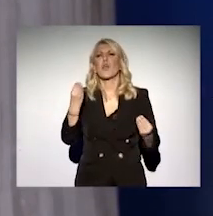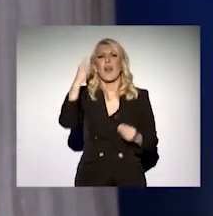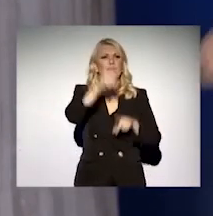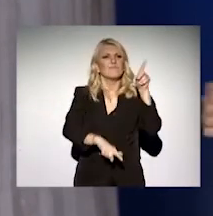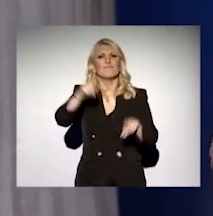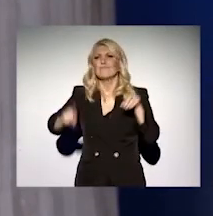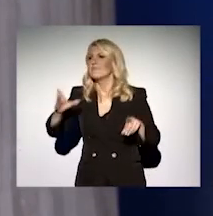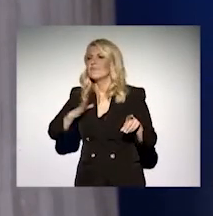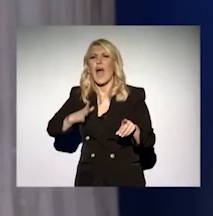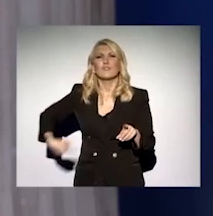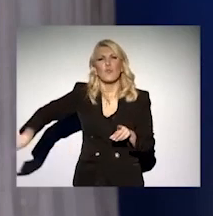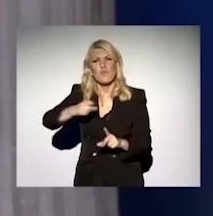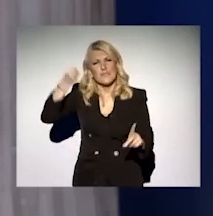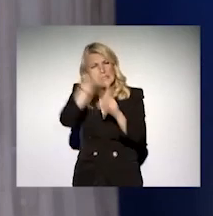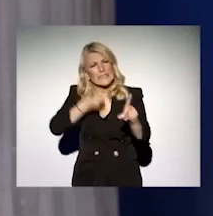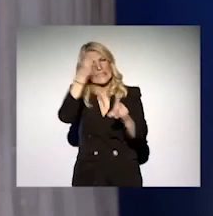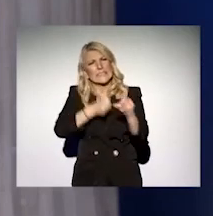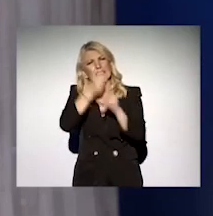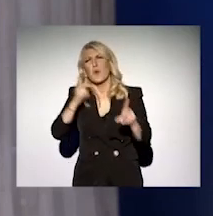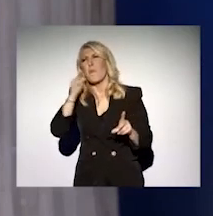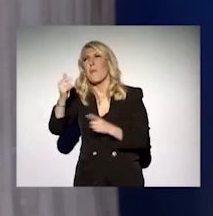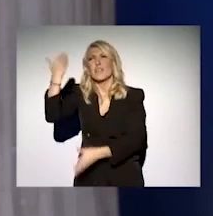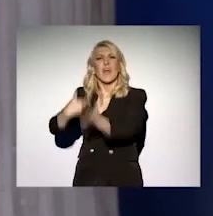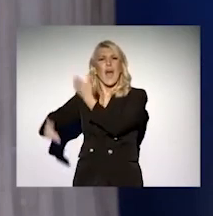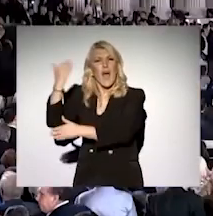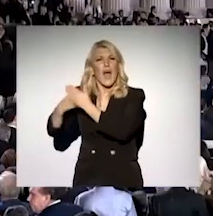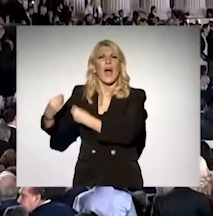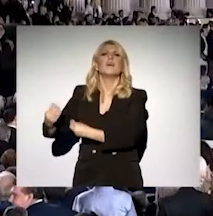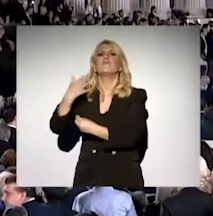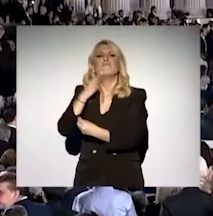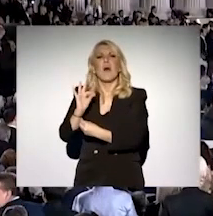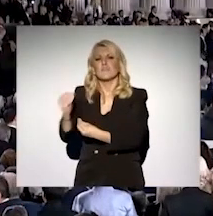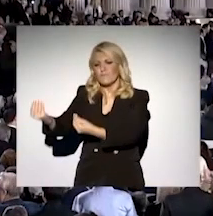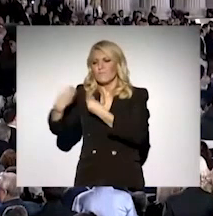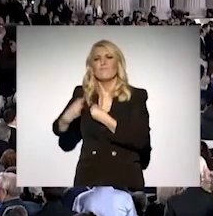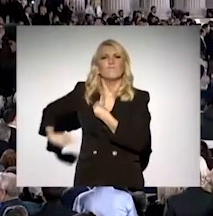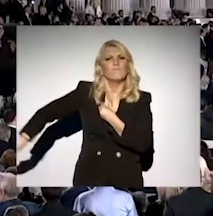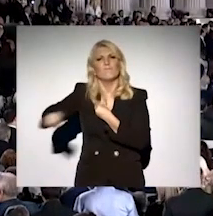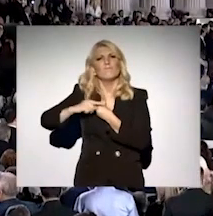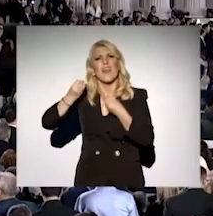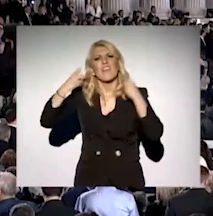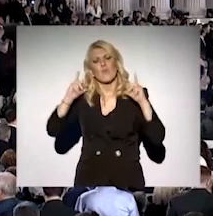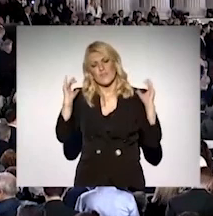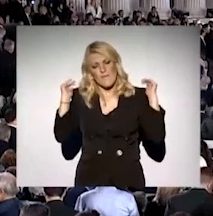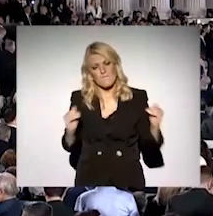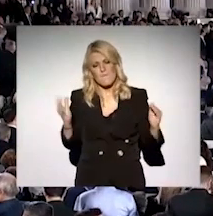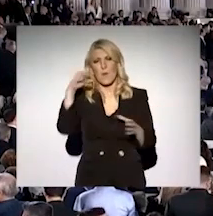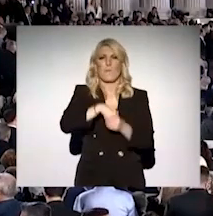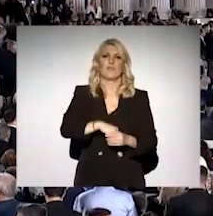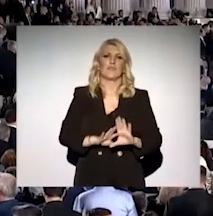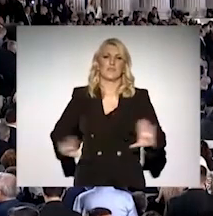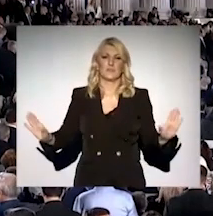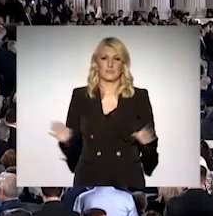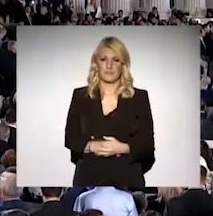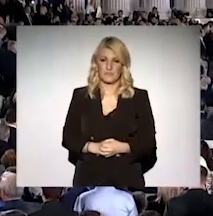εκτός συνόρων και τα λοιπά, που έχουμε δει να λέει τα ίδια και τα αντίθετά τους μόνο μέσα στους τελευταίους μήνες, για το